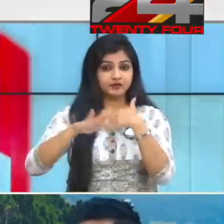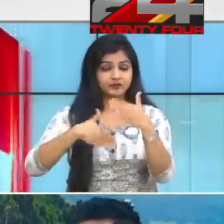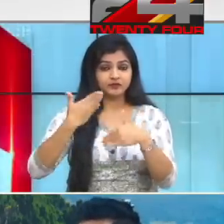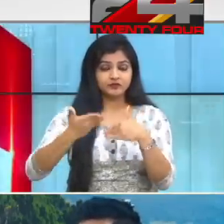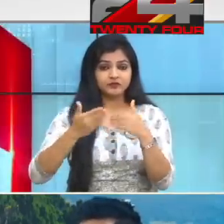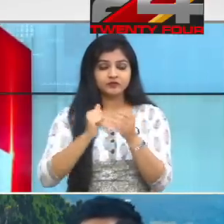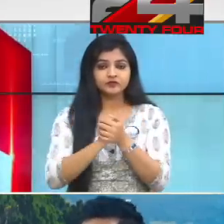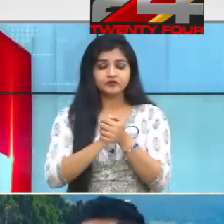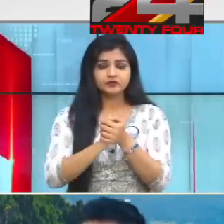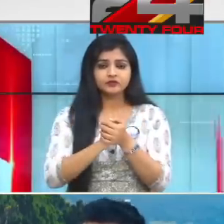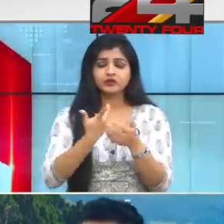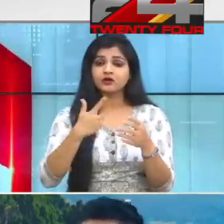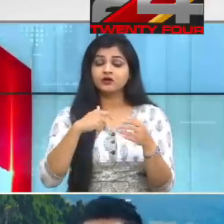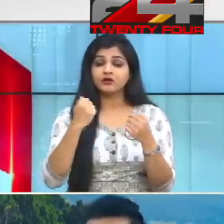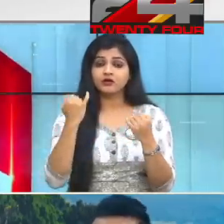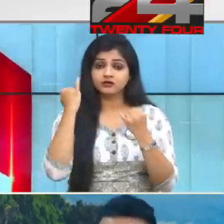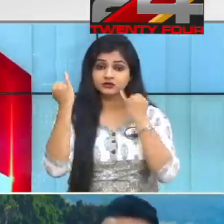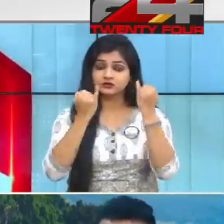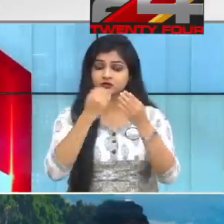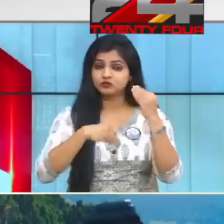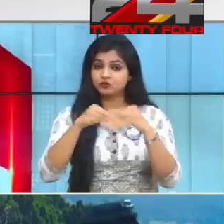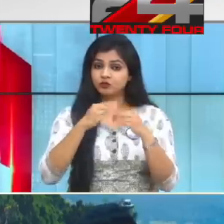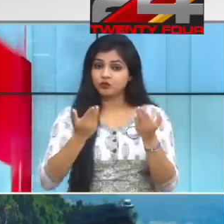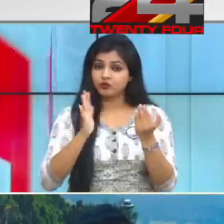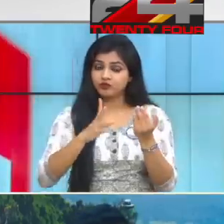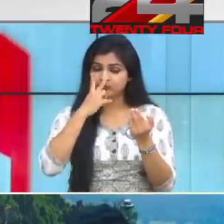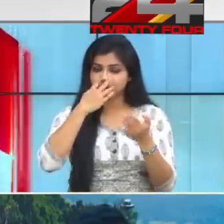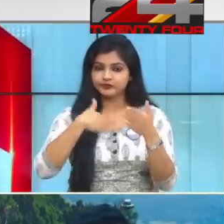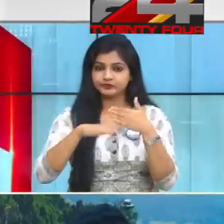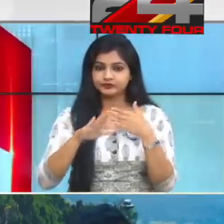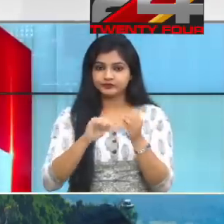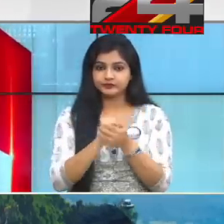ഒരു എത്രത്തോളം നടത്താൻ പറ്റുമെന്നുള്ള ഉൾപ്പെടെ ചർച്ച ചെയ്ത് മുന്നോട്ട് പോകും.